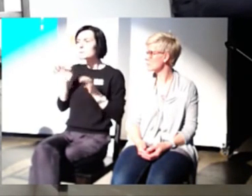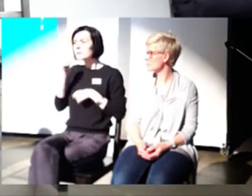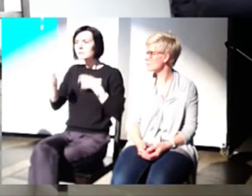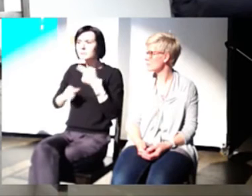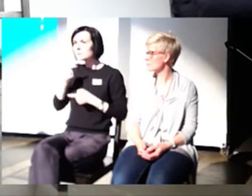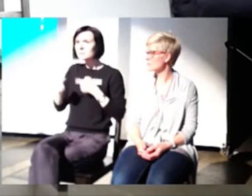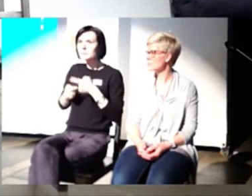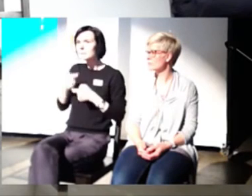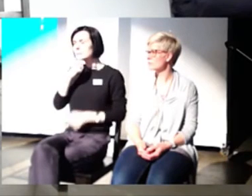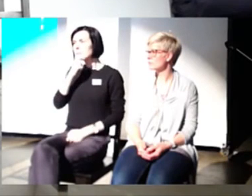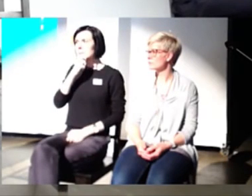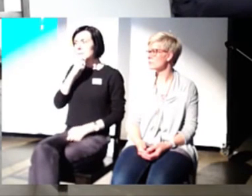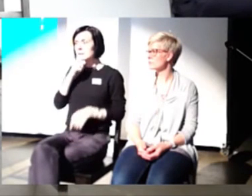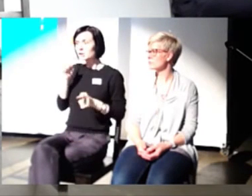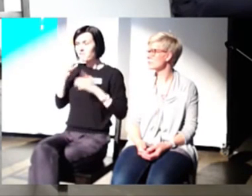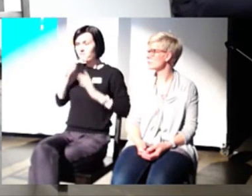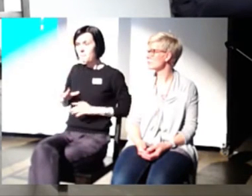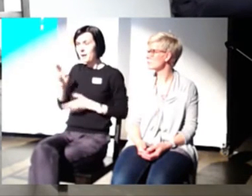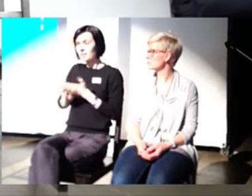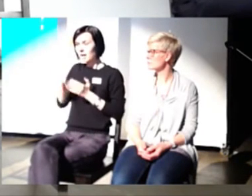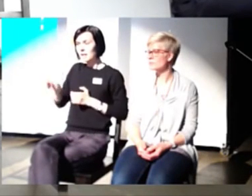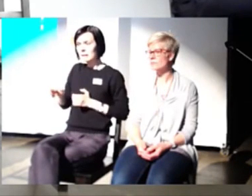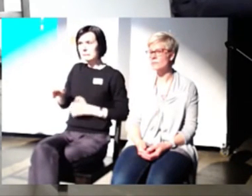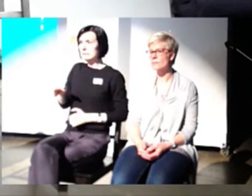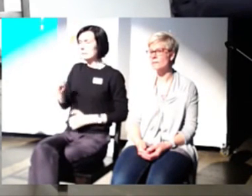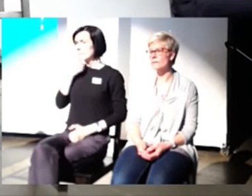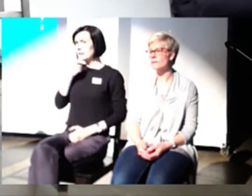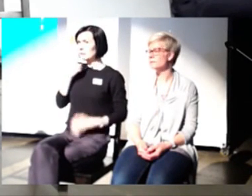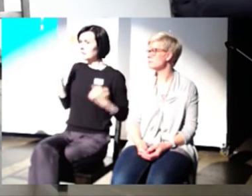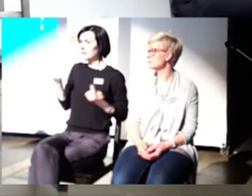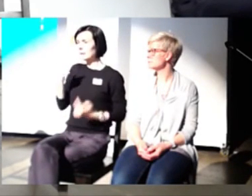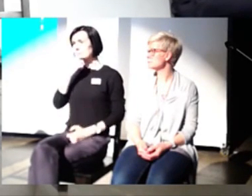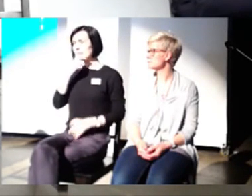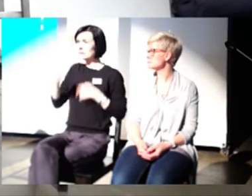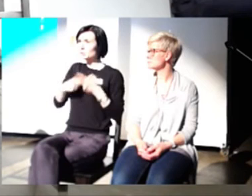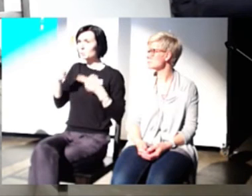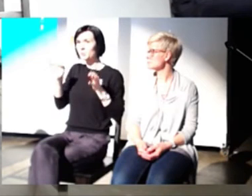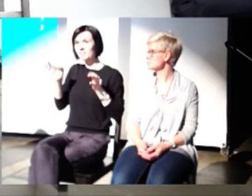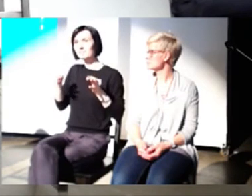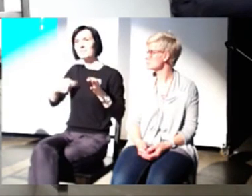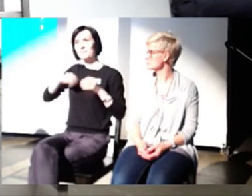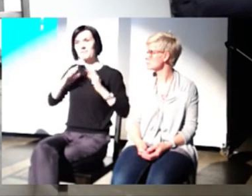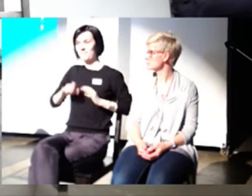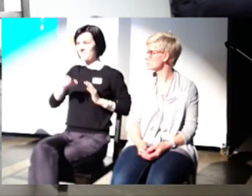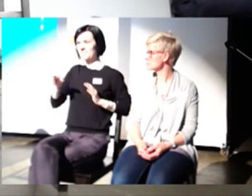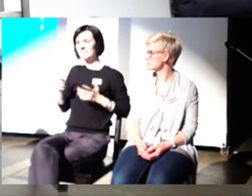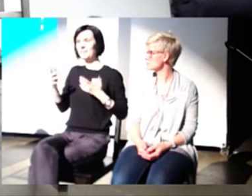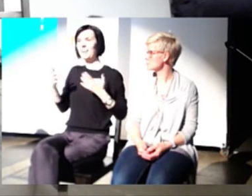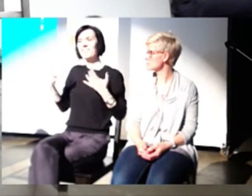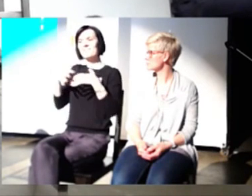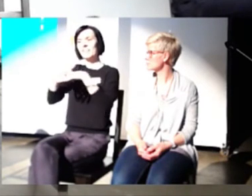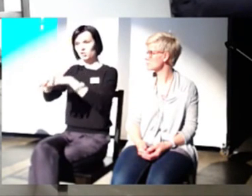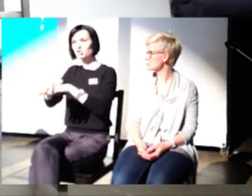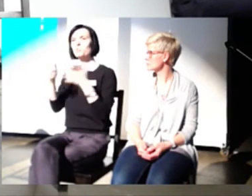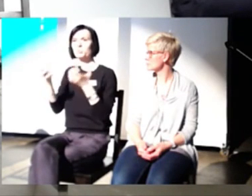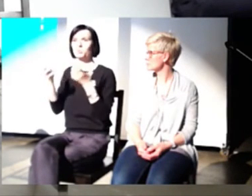se vielä ryhtyisi taiteilijaksi. Eli ei ole niin kuin verkostoiduttu ja saatu sellaista ammatti-identiteettiä